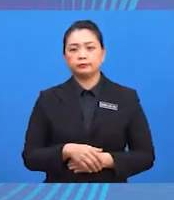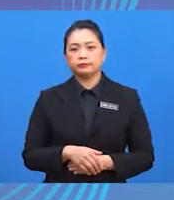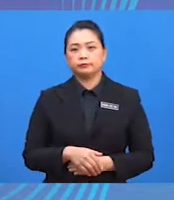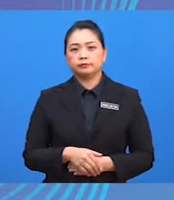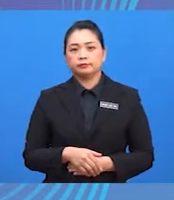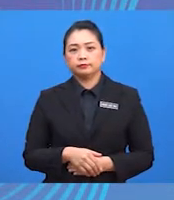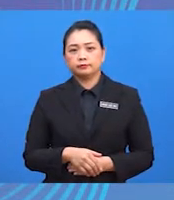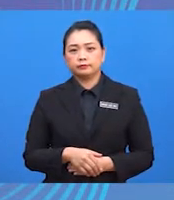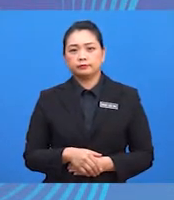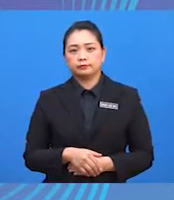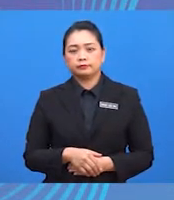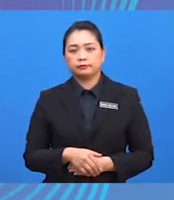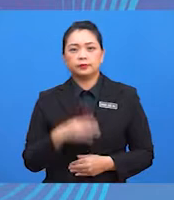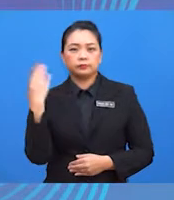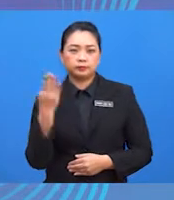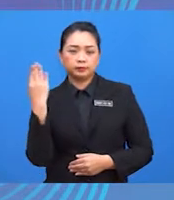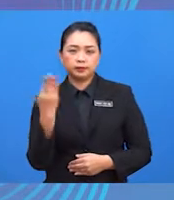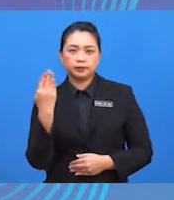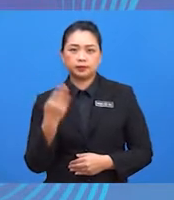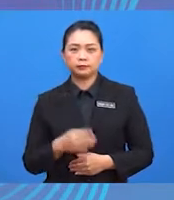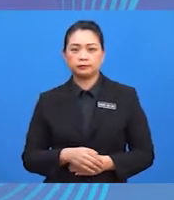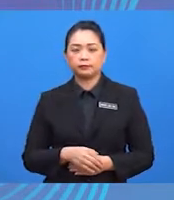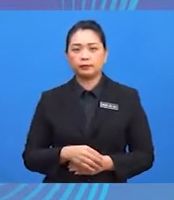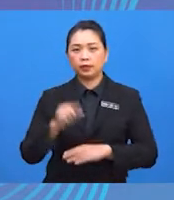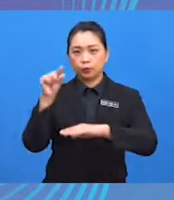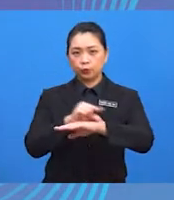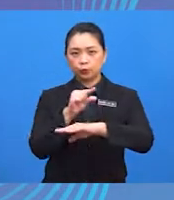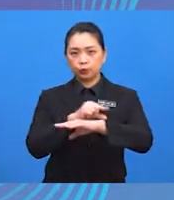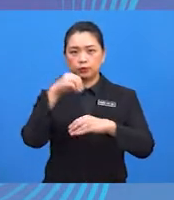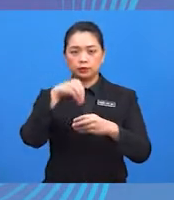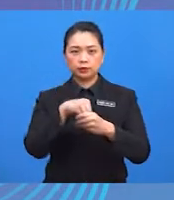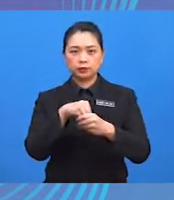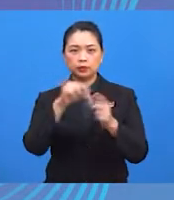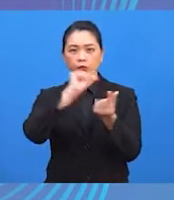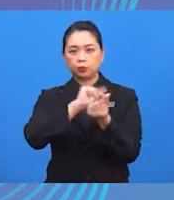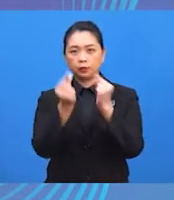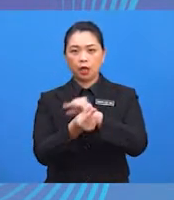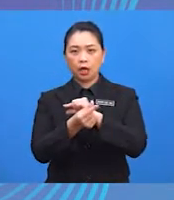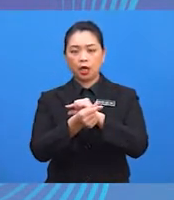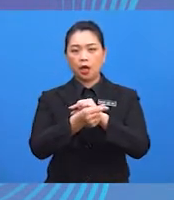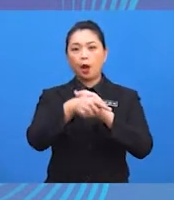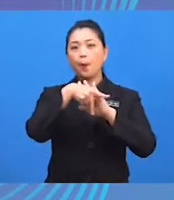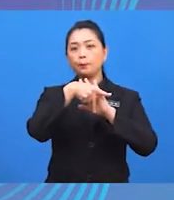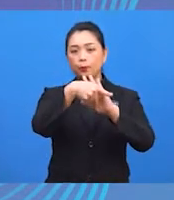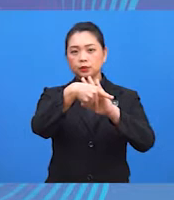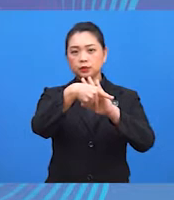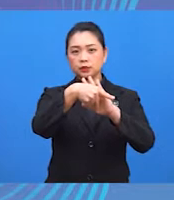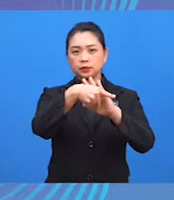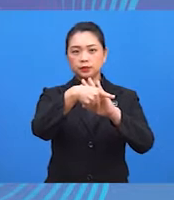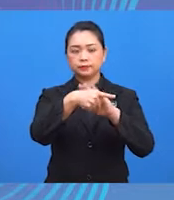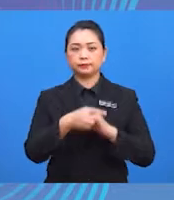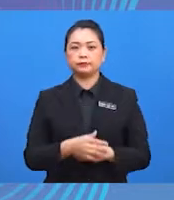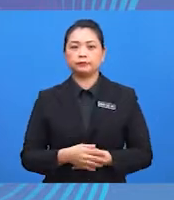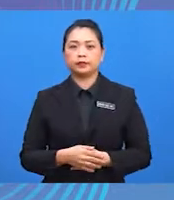Kebiasaannya, ia digunakan dalam gubahan poster dan spanduk. Kenapa?